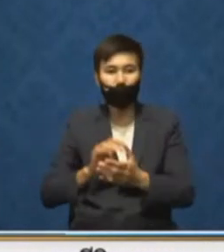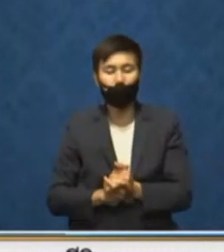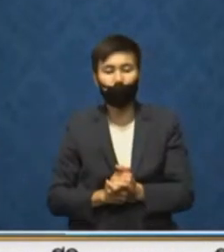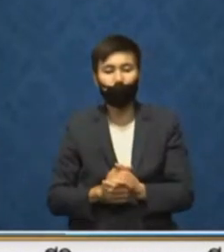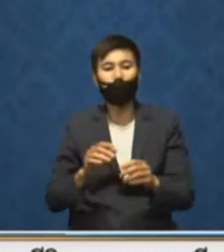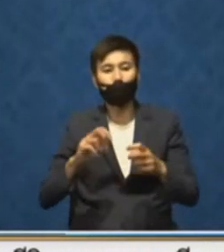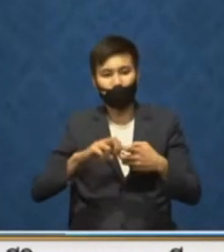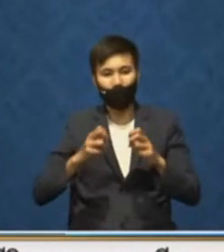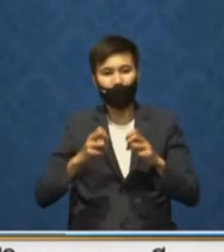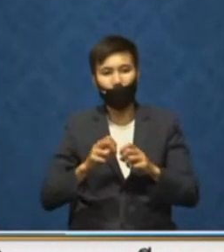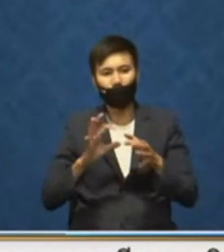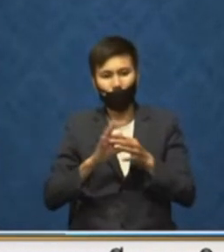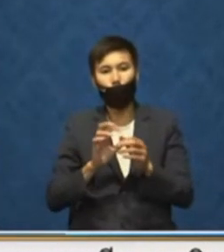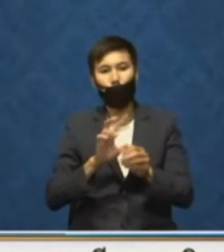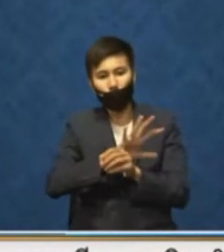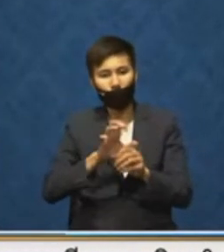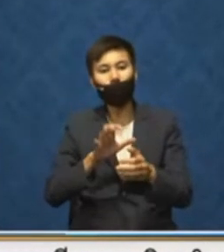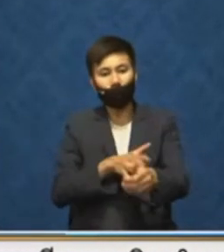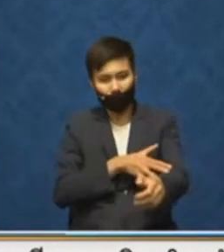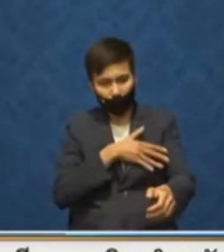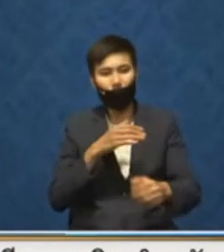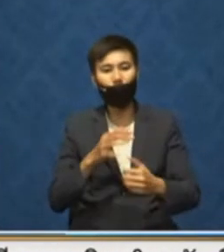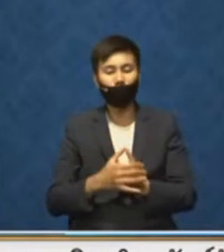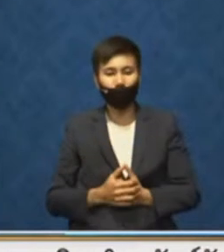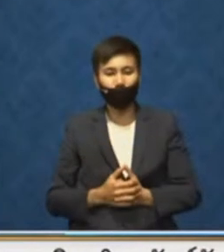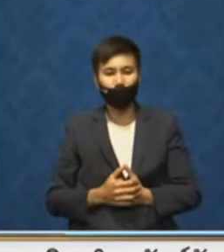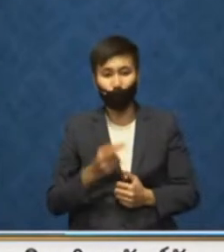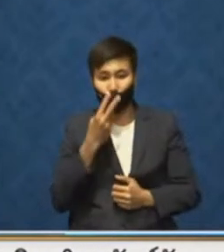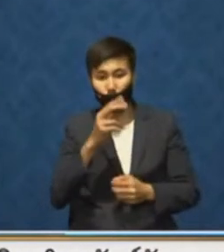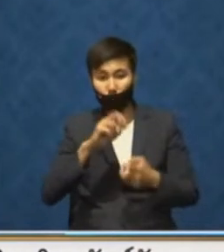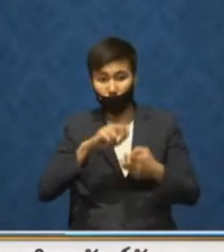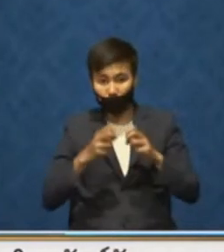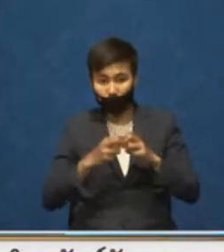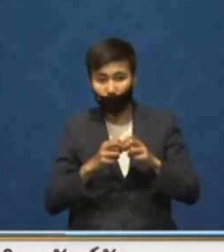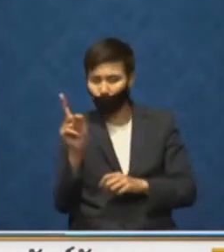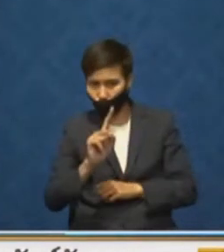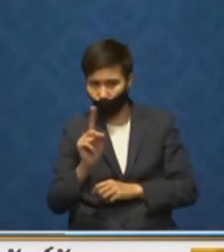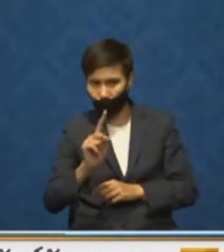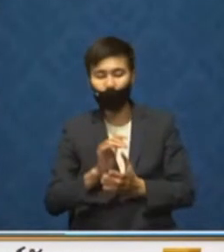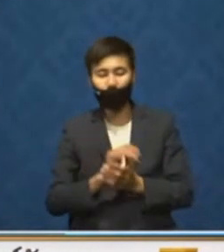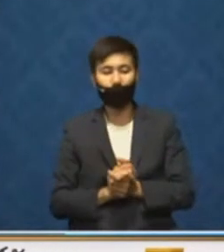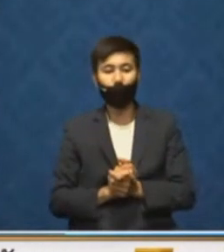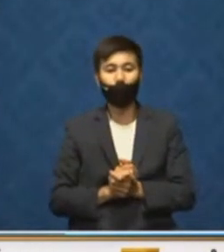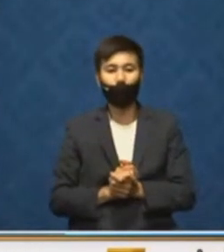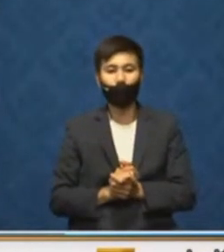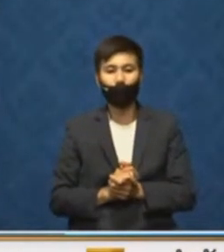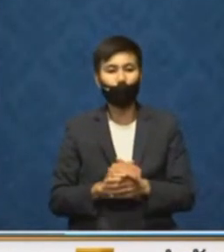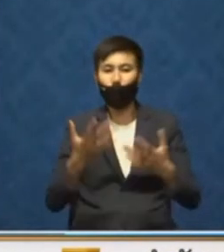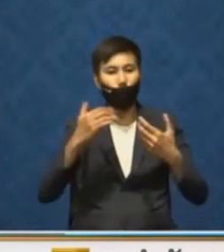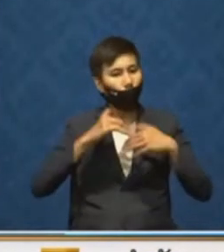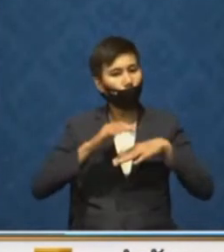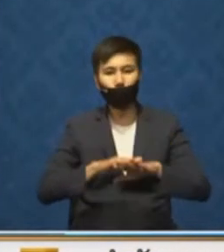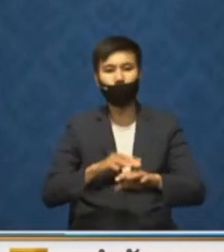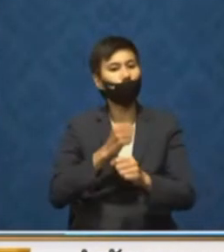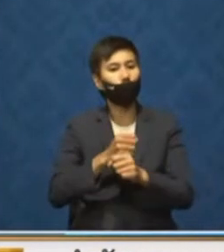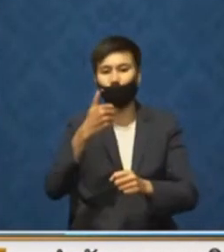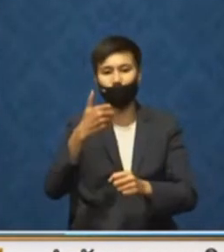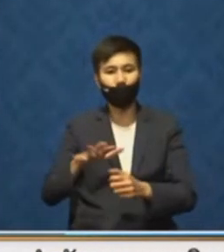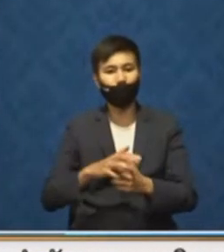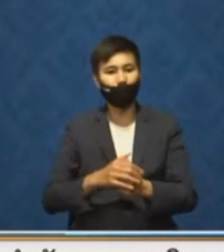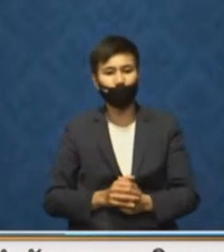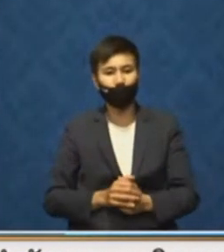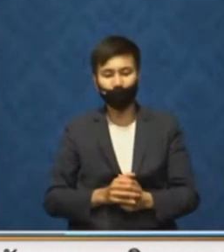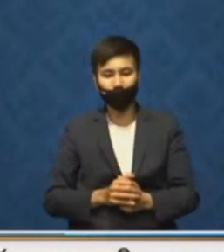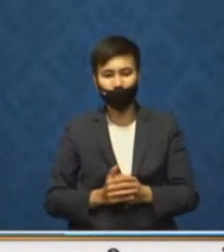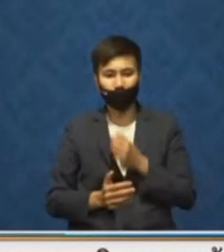แกก็ต้องดูปัญหาของเข้าของเราไม่ต้องไปก็ได้ทั้งหมดอ้ะเรื่องของ